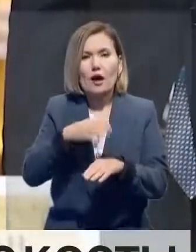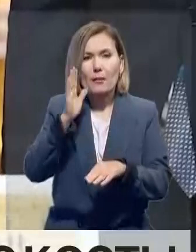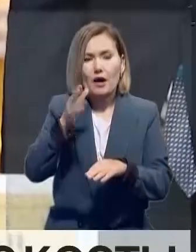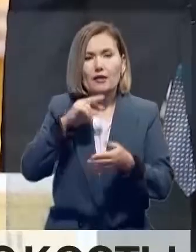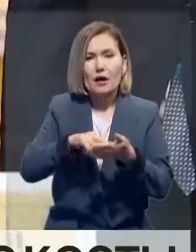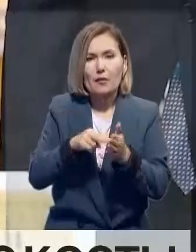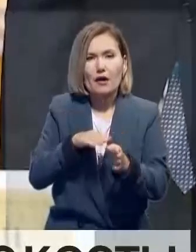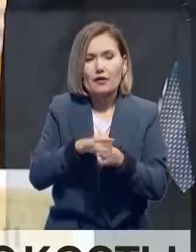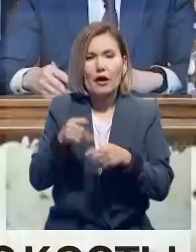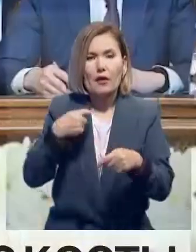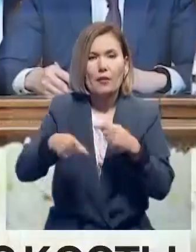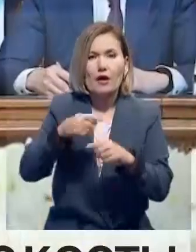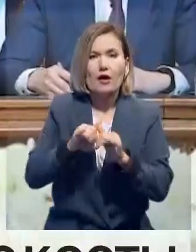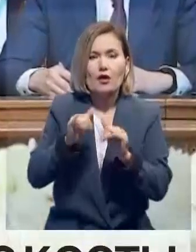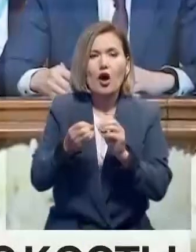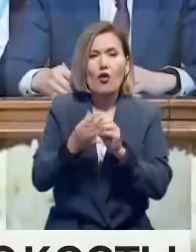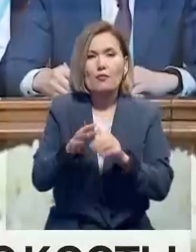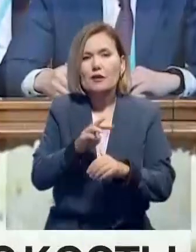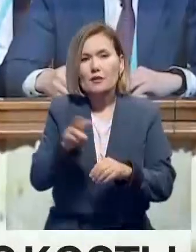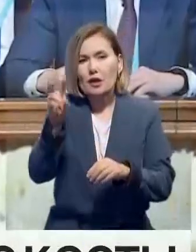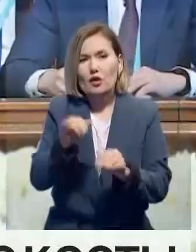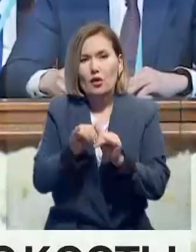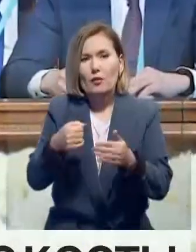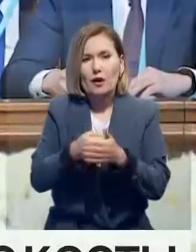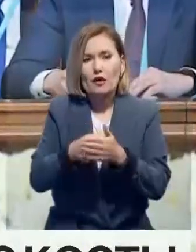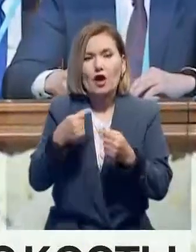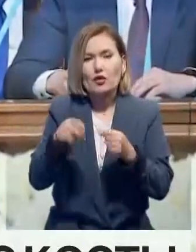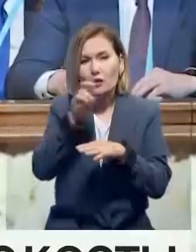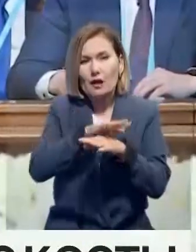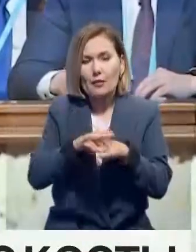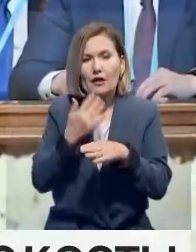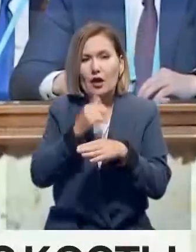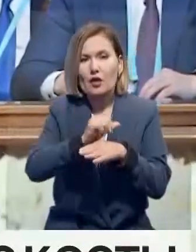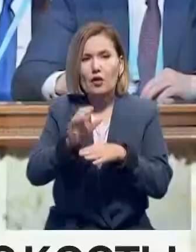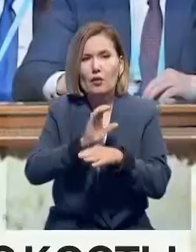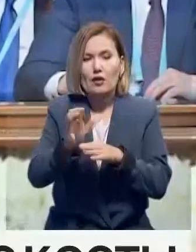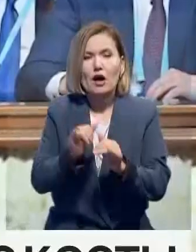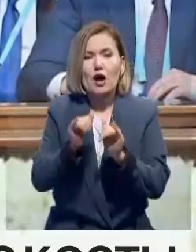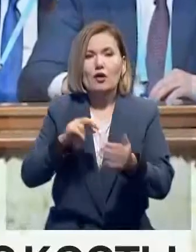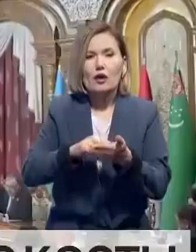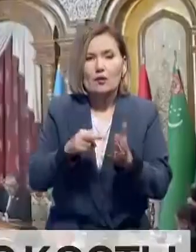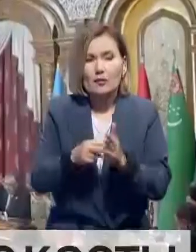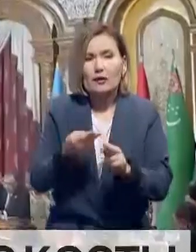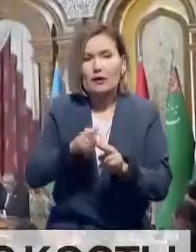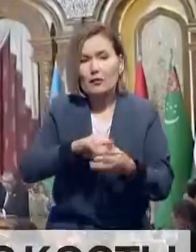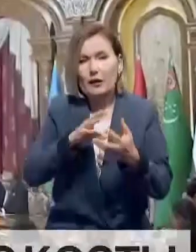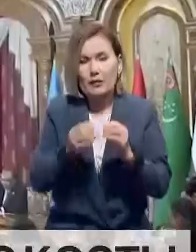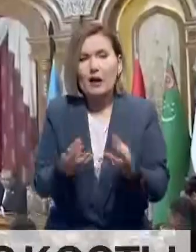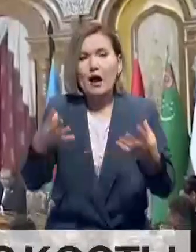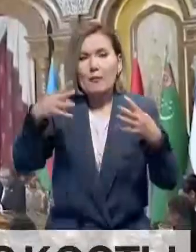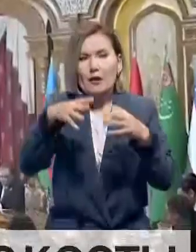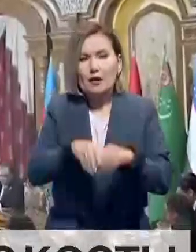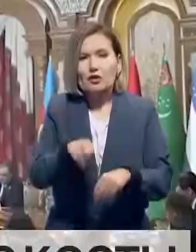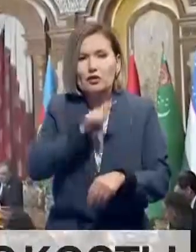меже өзара алыс-беріс көлемін 15 миллиард долларға жеткізіп, өзге елдерге өнім экспорттауды көбейту. Ал ол үшін күш